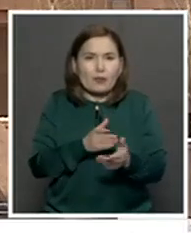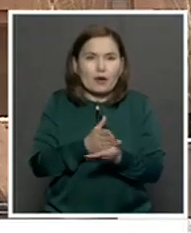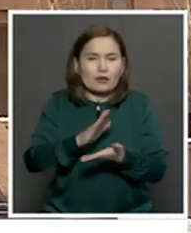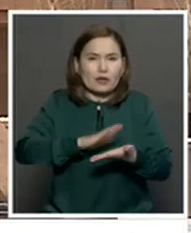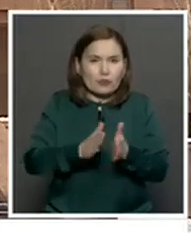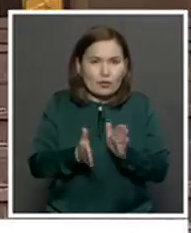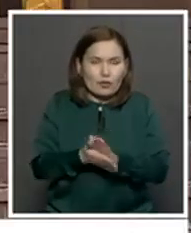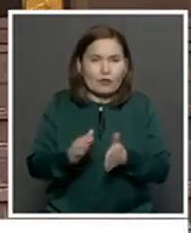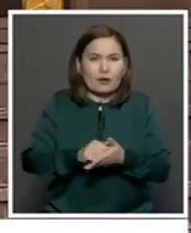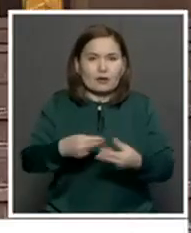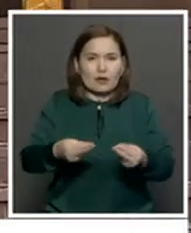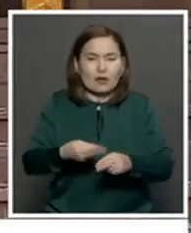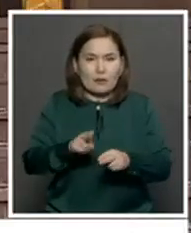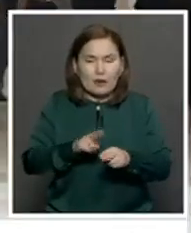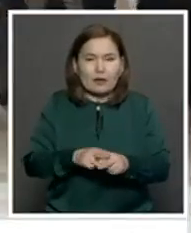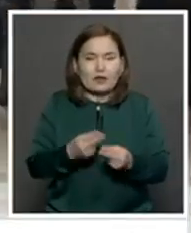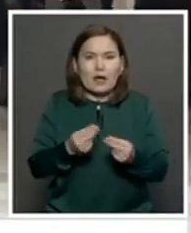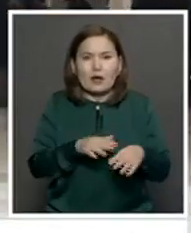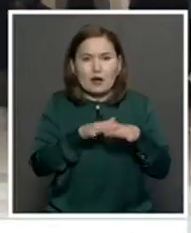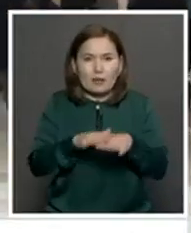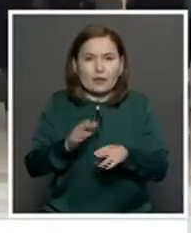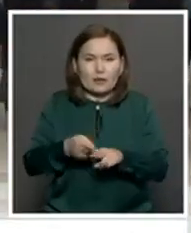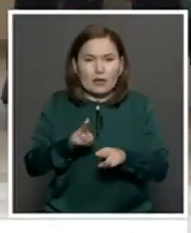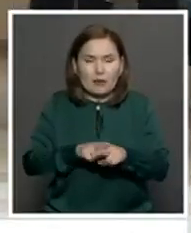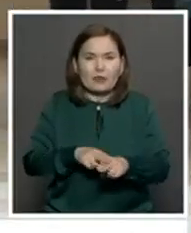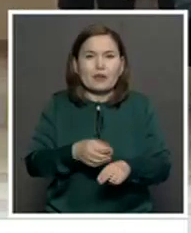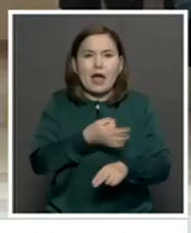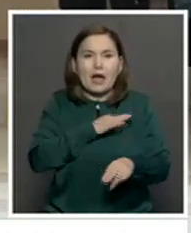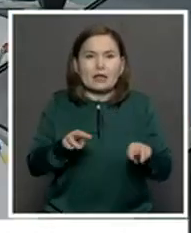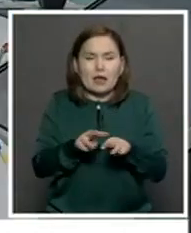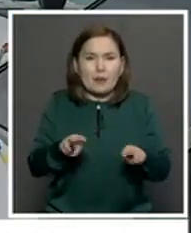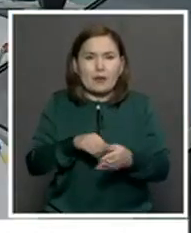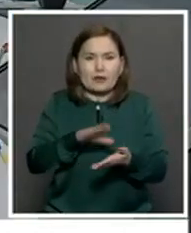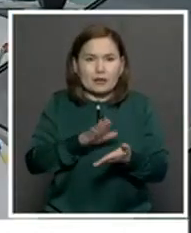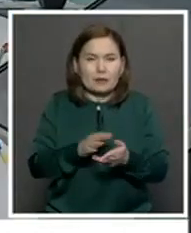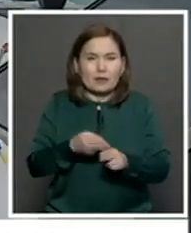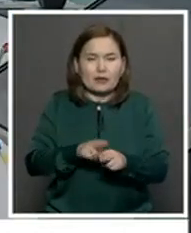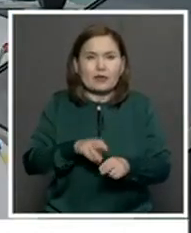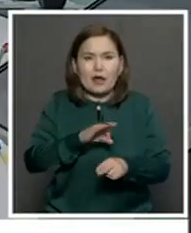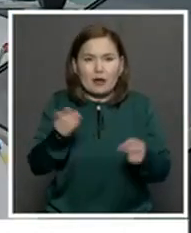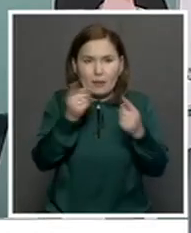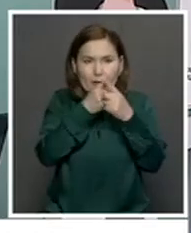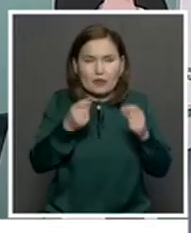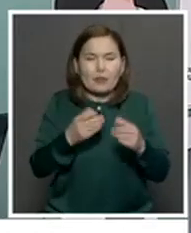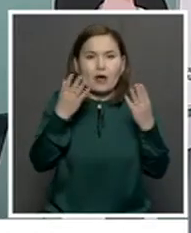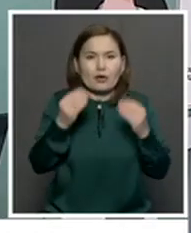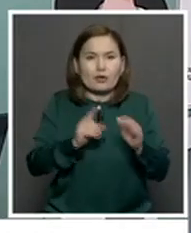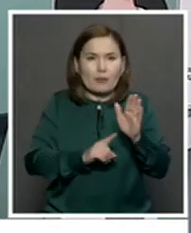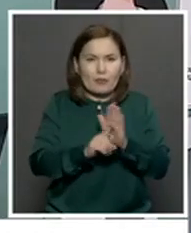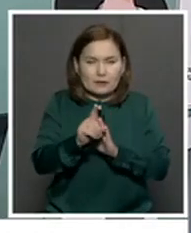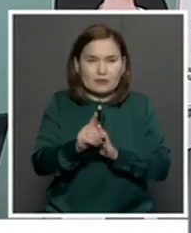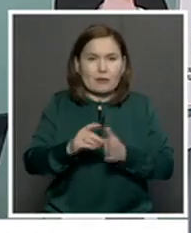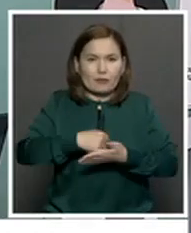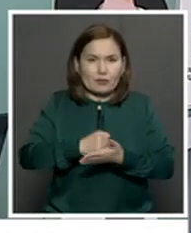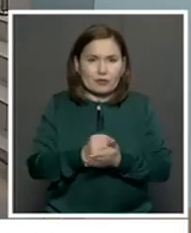қажет. Қаражат сол мекеменің есеп шотына аударылады. Бұйрық Әділет министрлігінде тіркеледі, енді ресми жарияланған күннен бастап күшіне